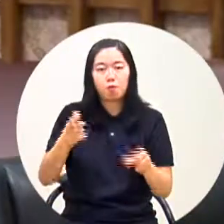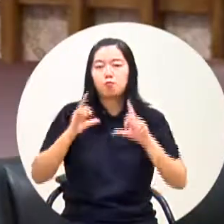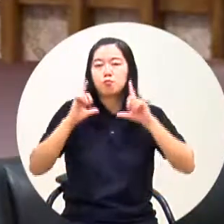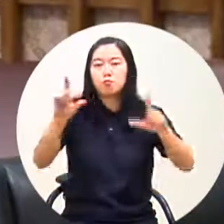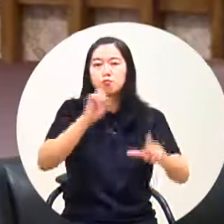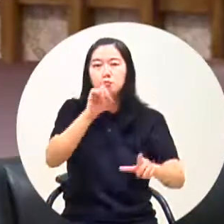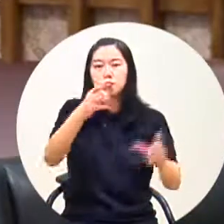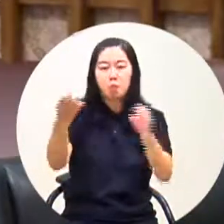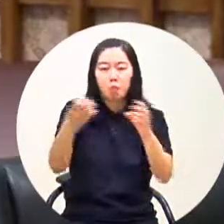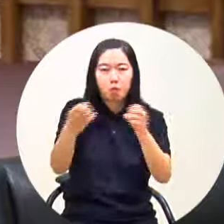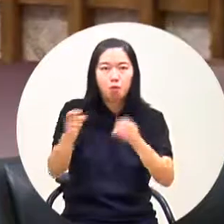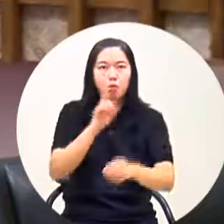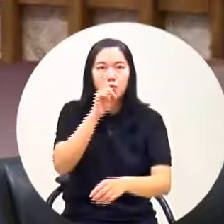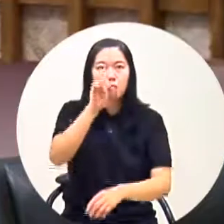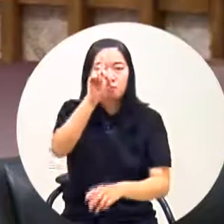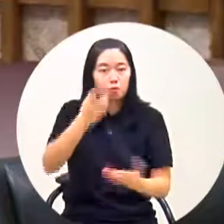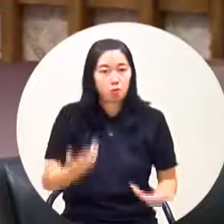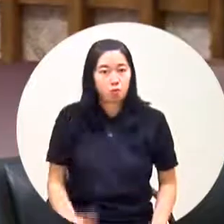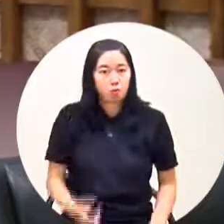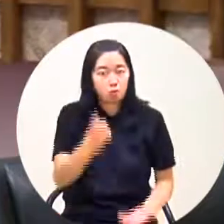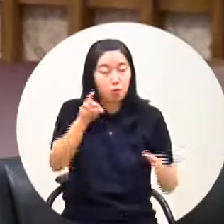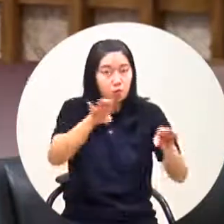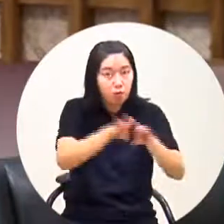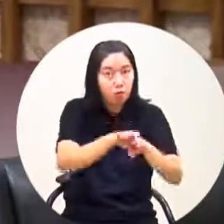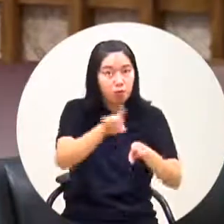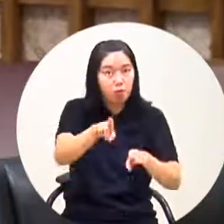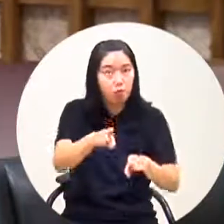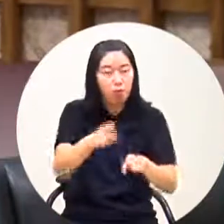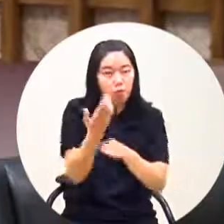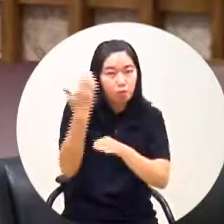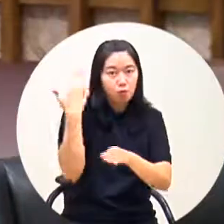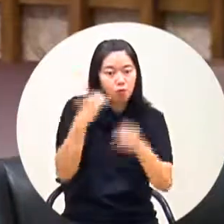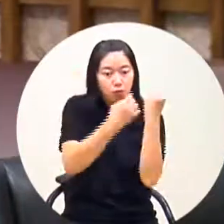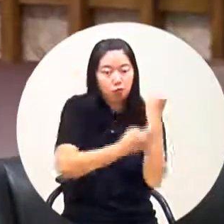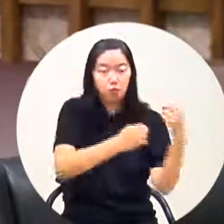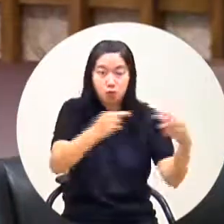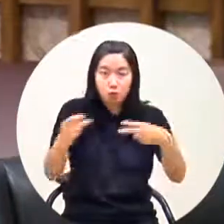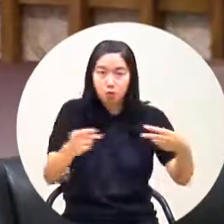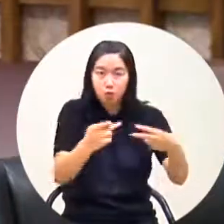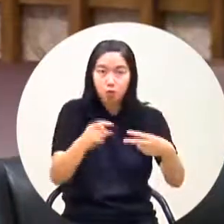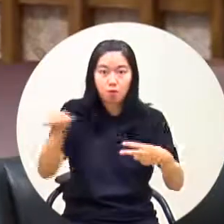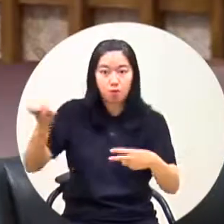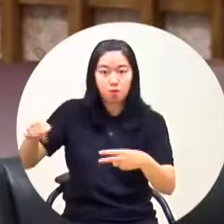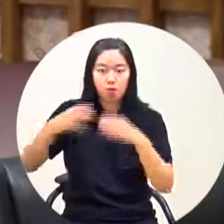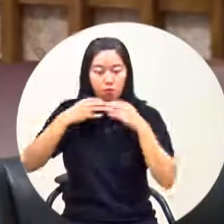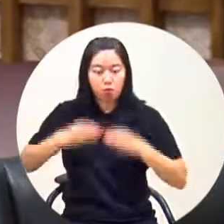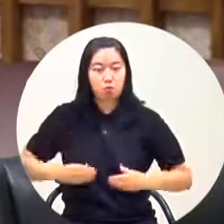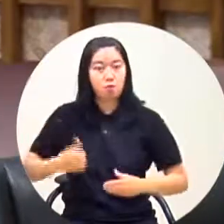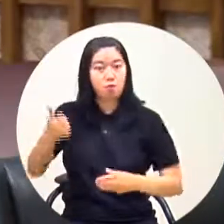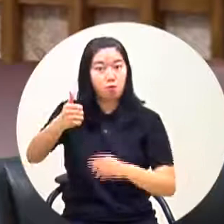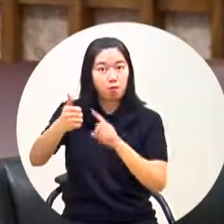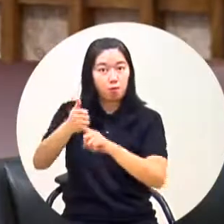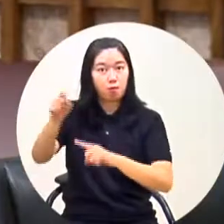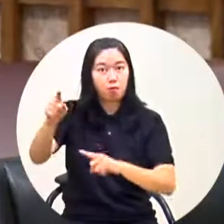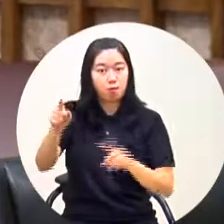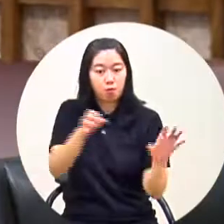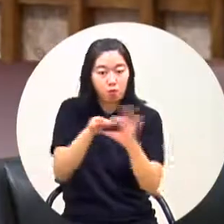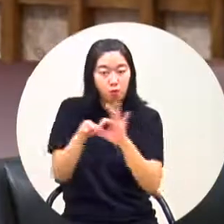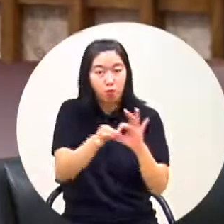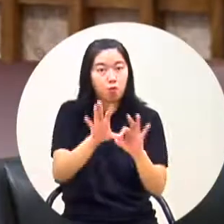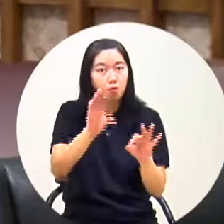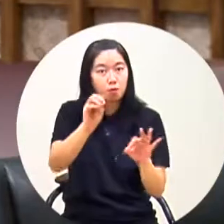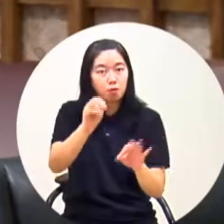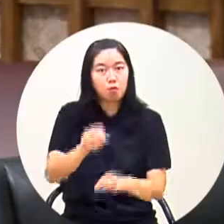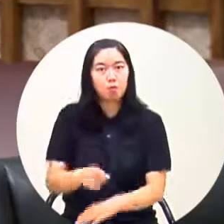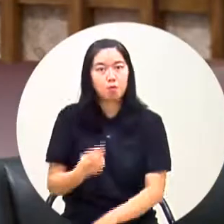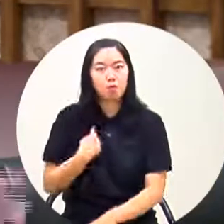疗，即过去是安怎去修这个法，啊，即跟孔局长有直接的关系无？我讲